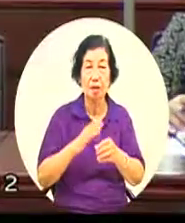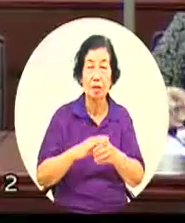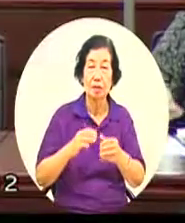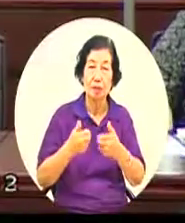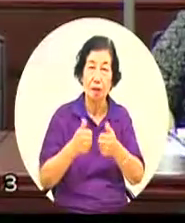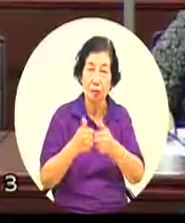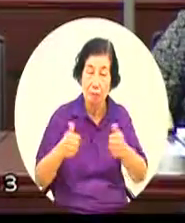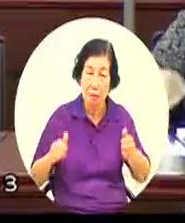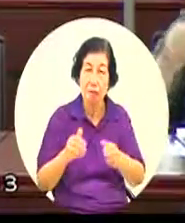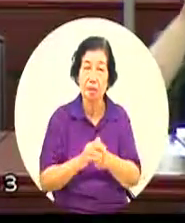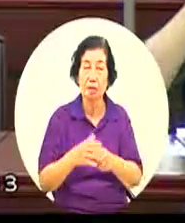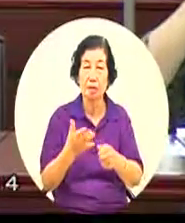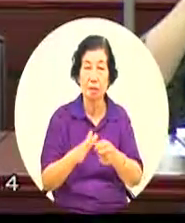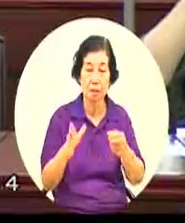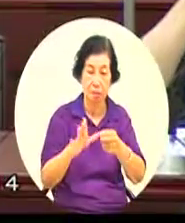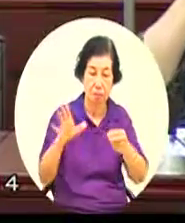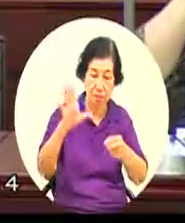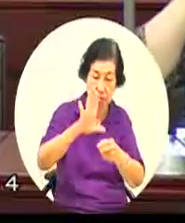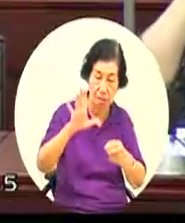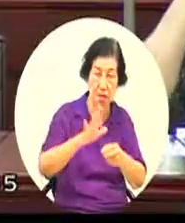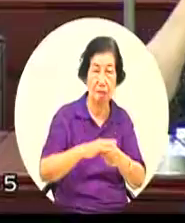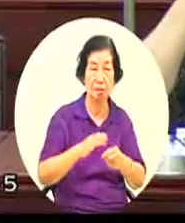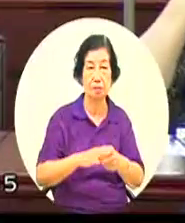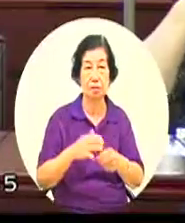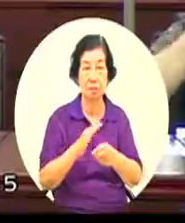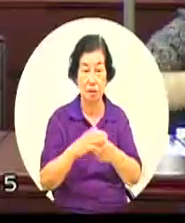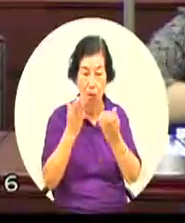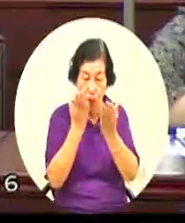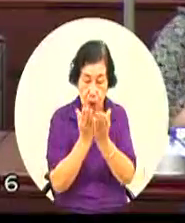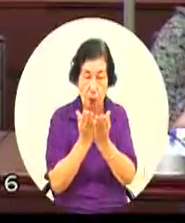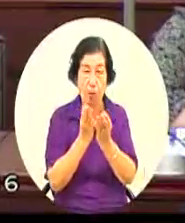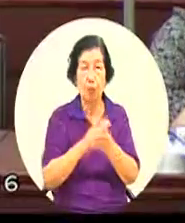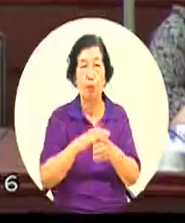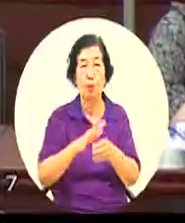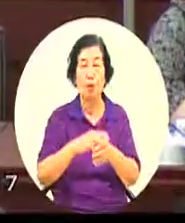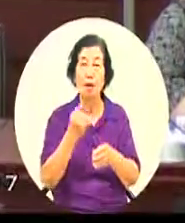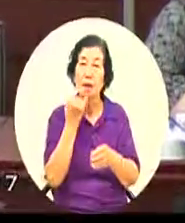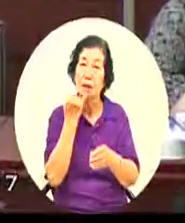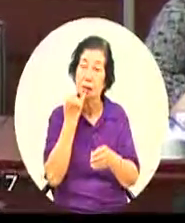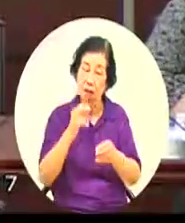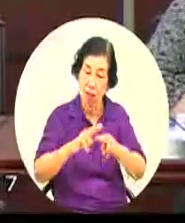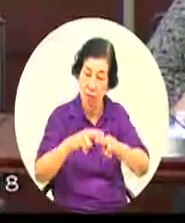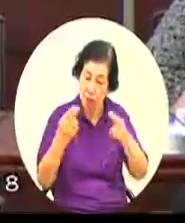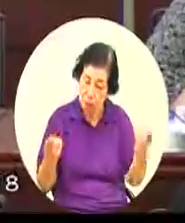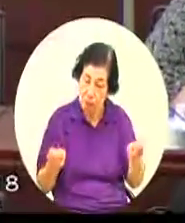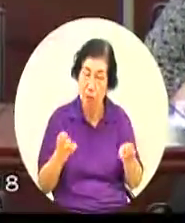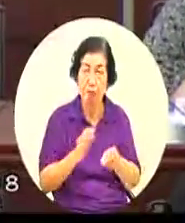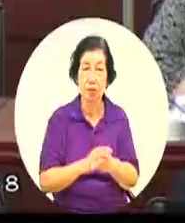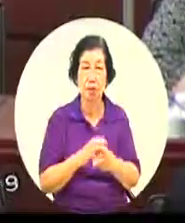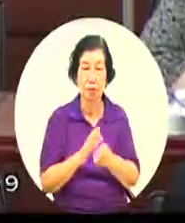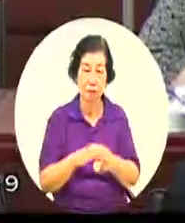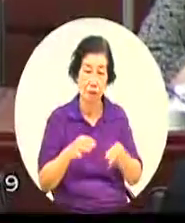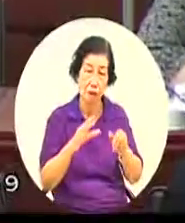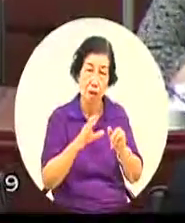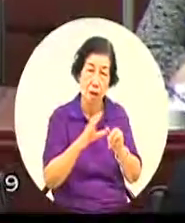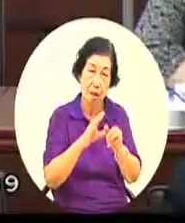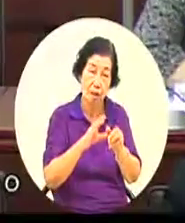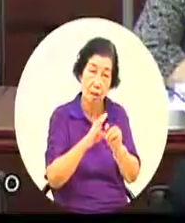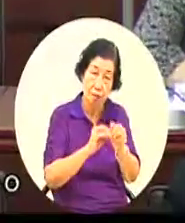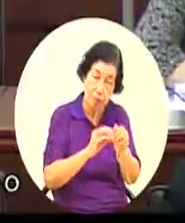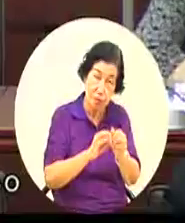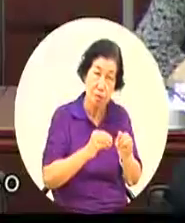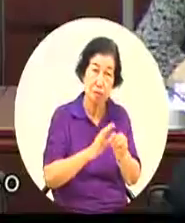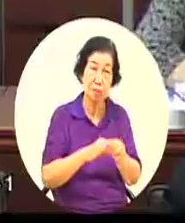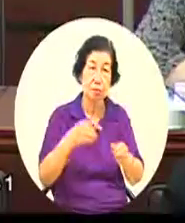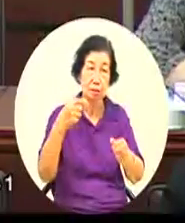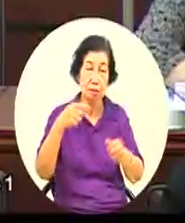我个人觉得，因为开放课程的确孩子可以因为他学习时间的需要，我学习内容的深